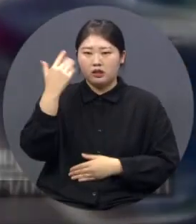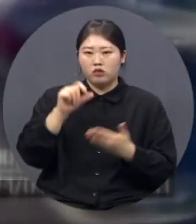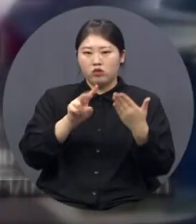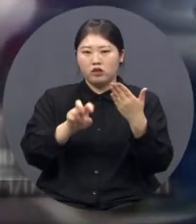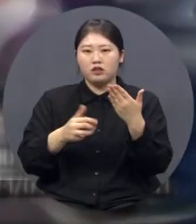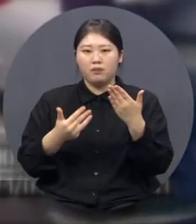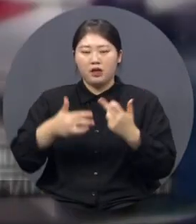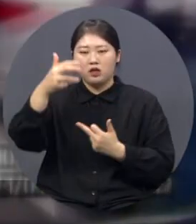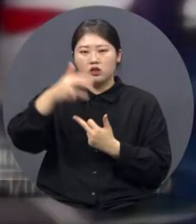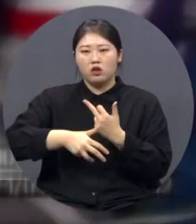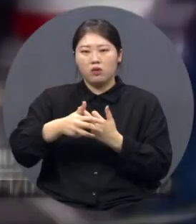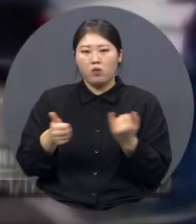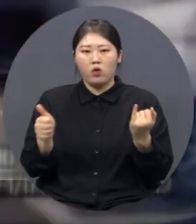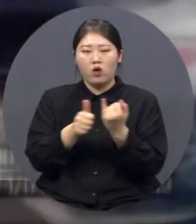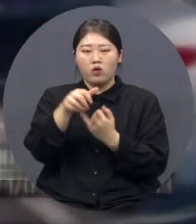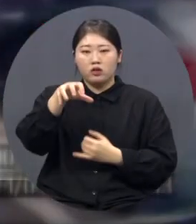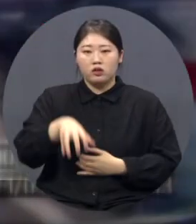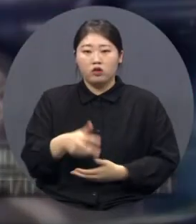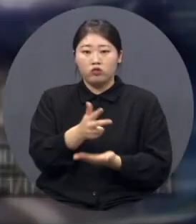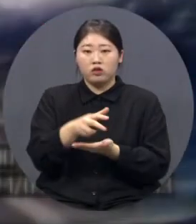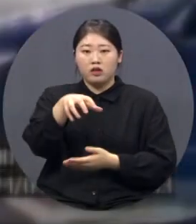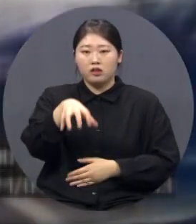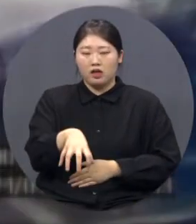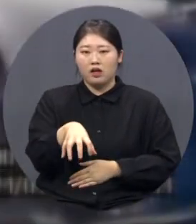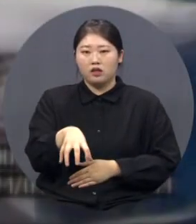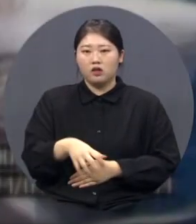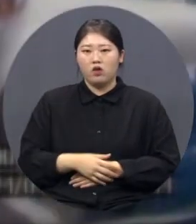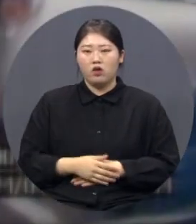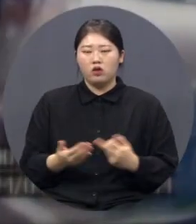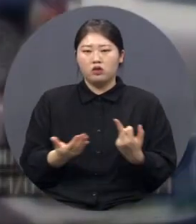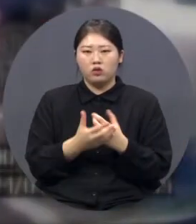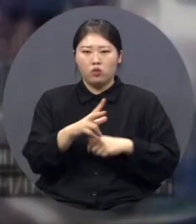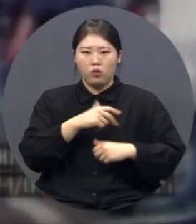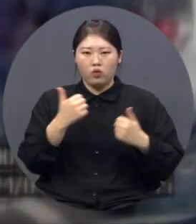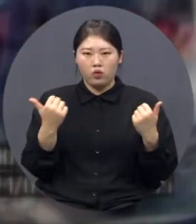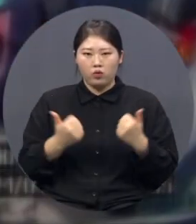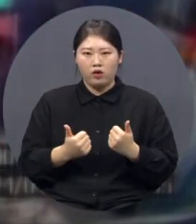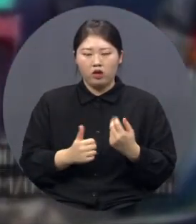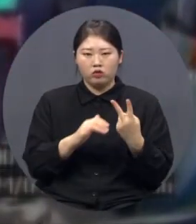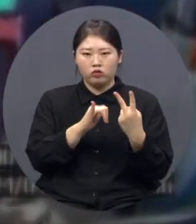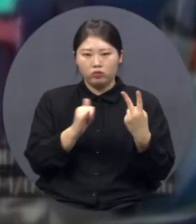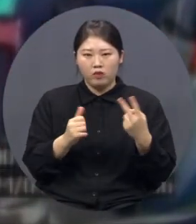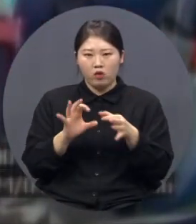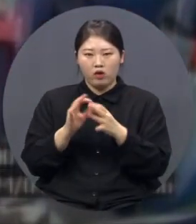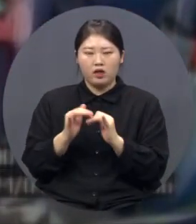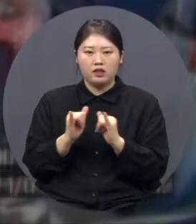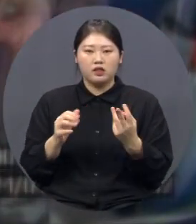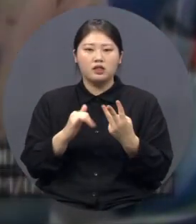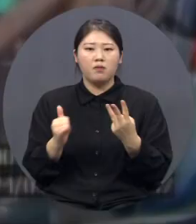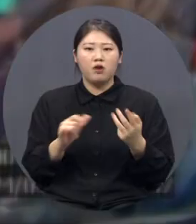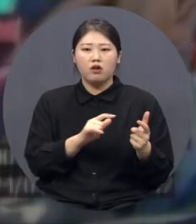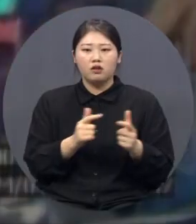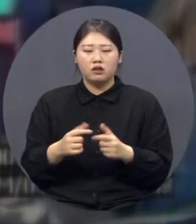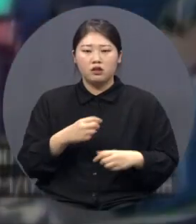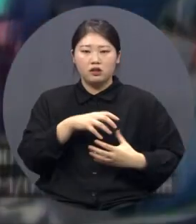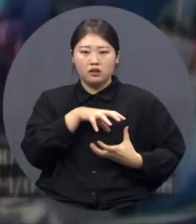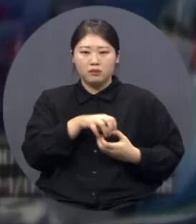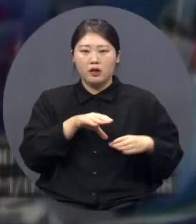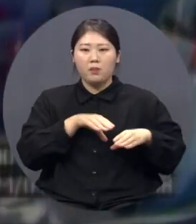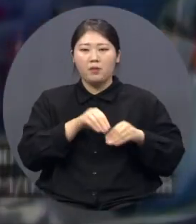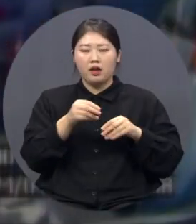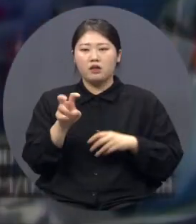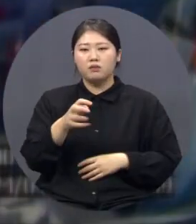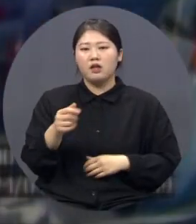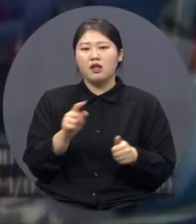서귀포 신의 한 결혼식장 주차장에서 제주도 이회 사무처 직원 두 명과 식장 관계자 등 세명이 심정지로 쓰러진